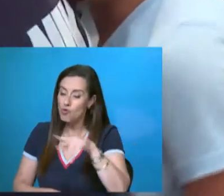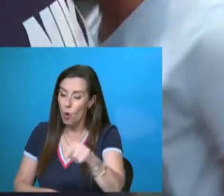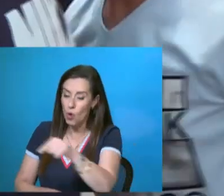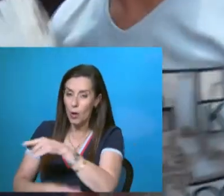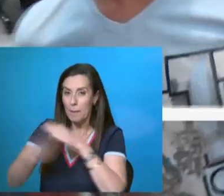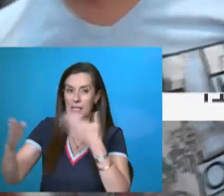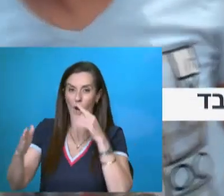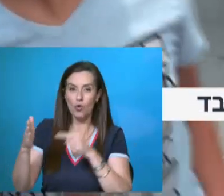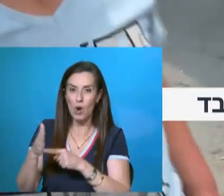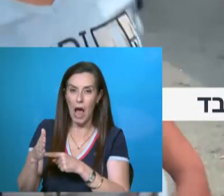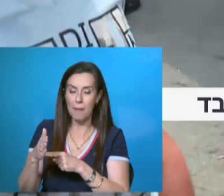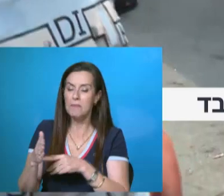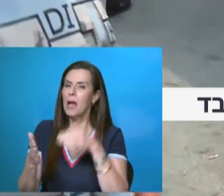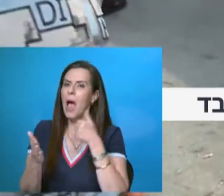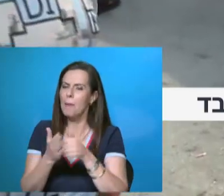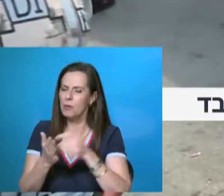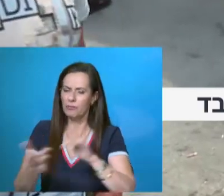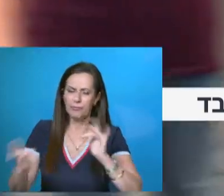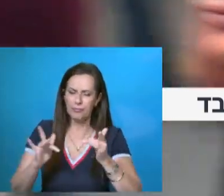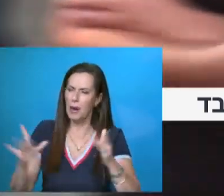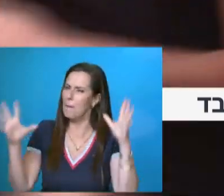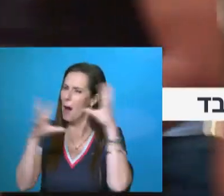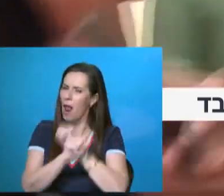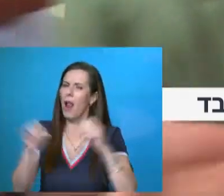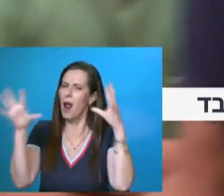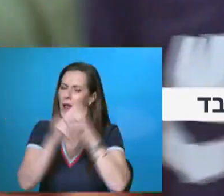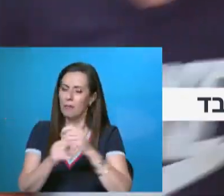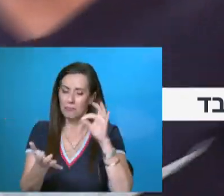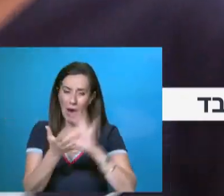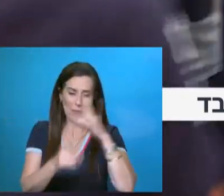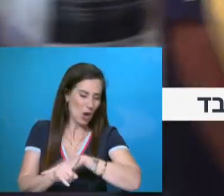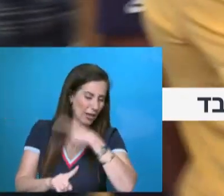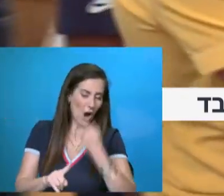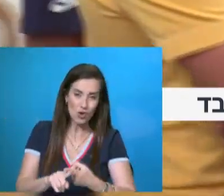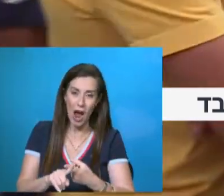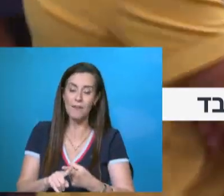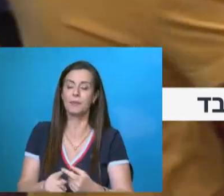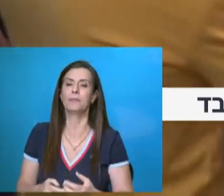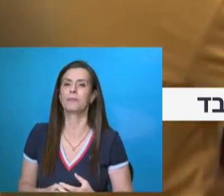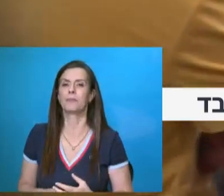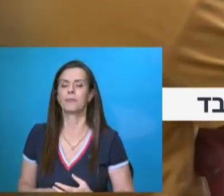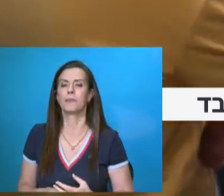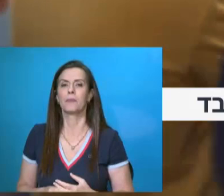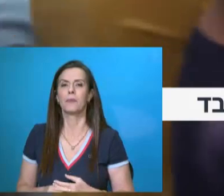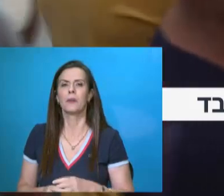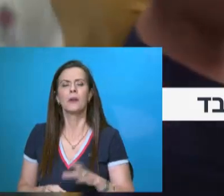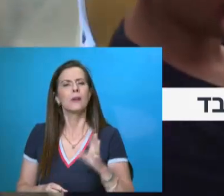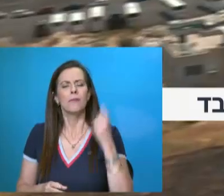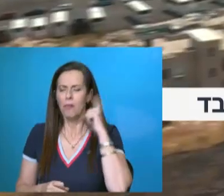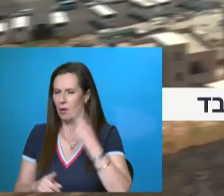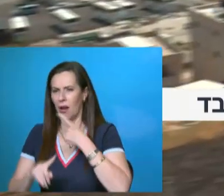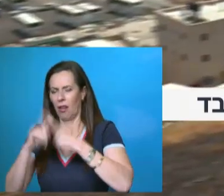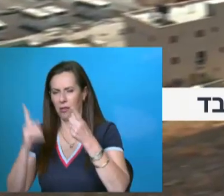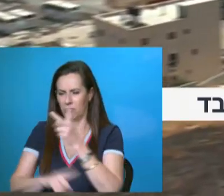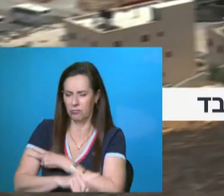העיר נמשכים העימותים בלילות האחרונים מאז חמישי. כתבנו נורית יוחנן ורועי ינובסקי שמעו את הגרסאות הסותרות של תושבי